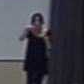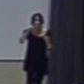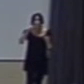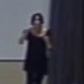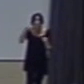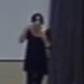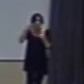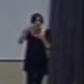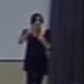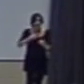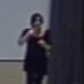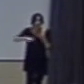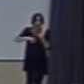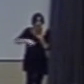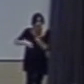extra.